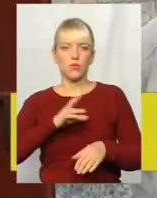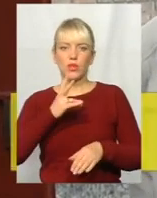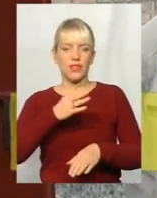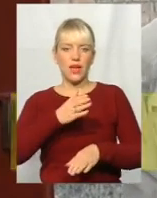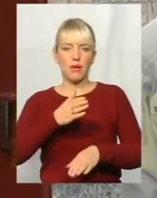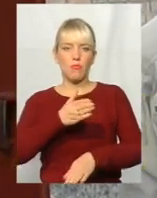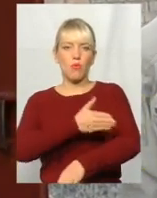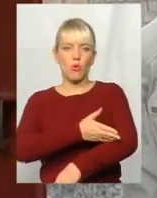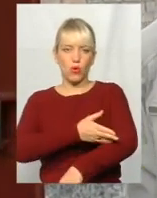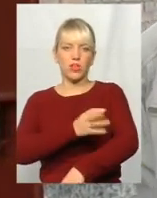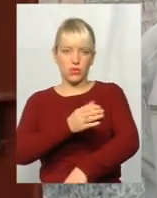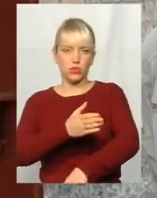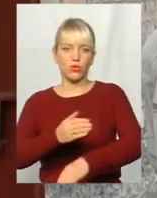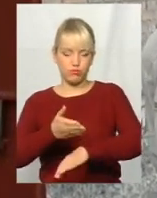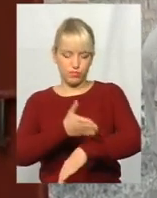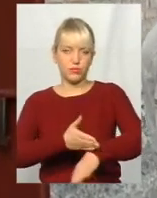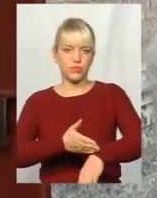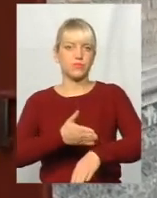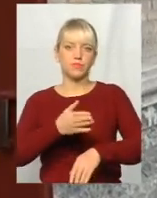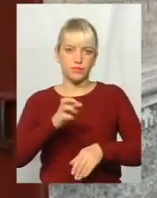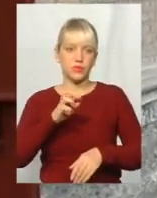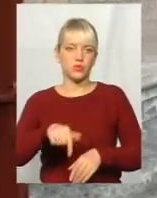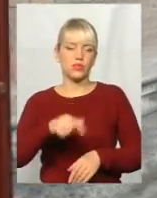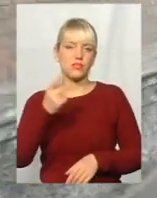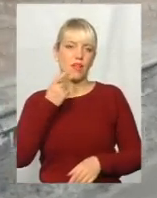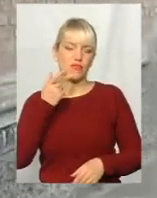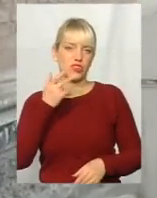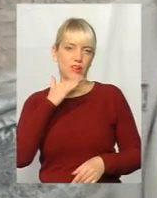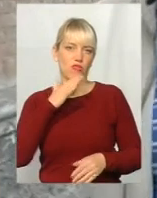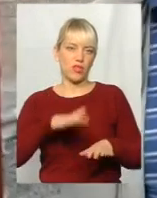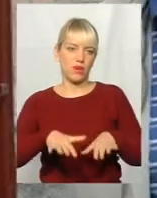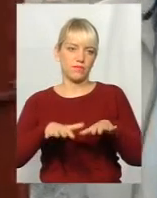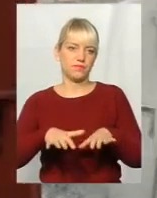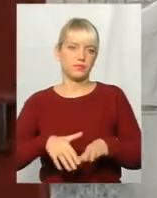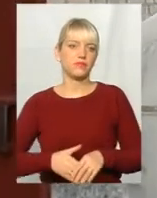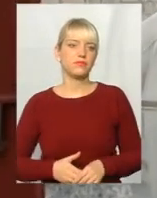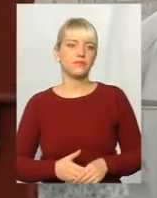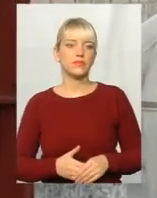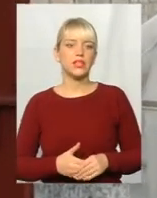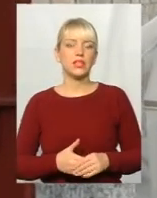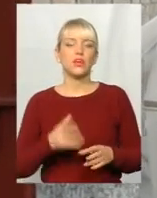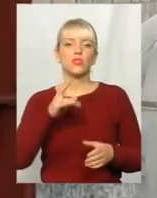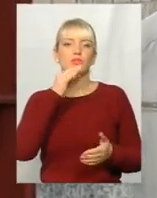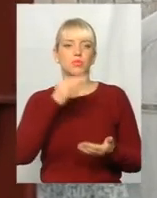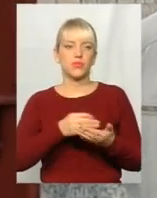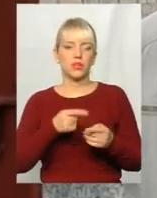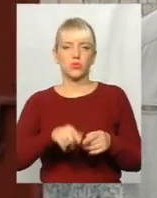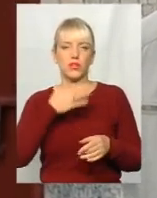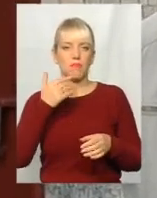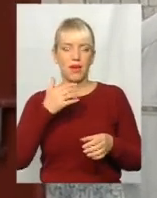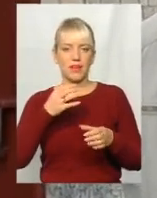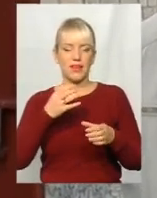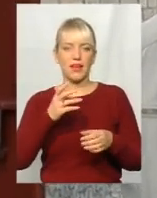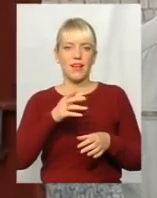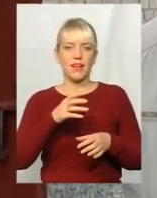по бордюр води тут завжди. Чи є компетенція причищати це все? Ну, прочищати, тут відсутня зливова каналізація. В